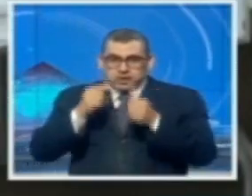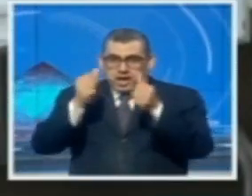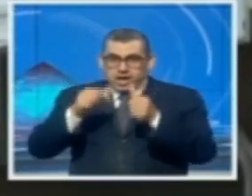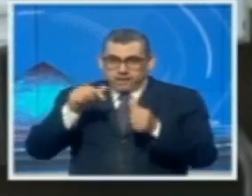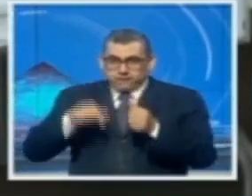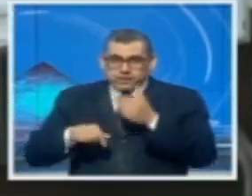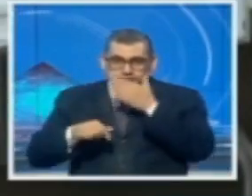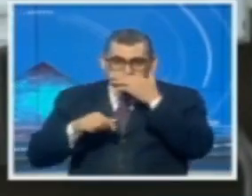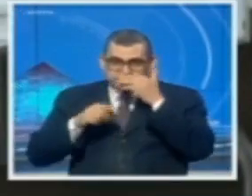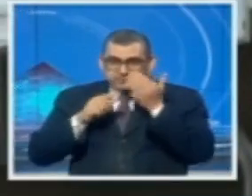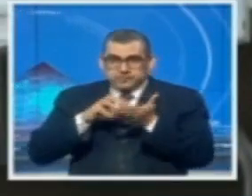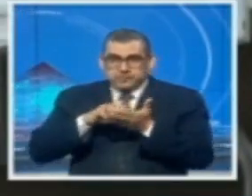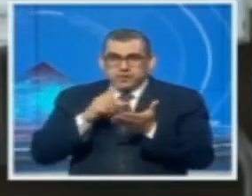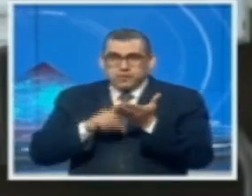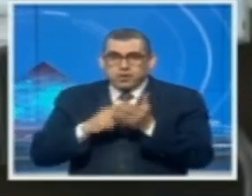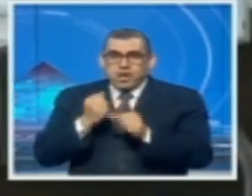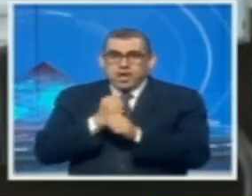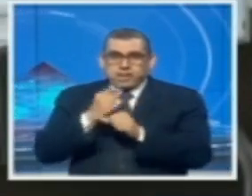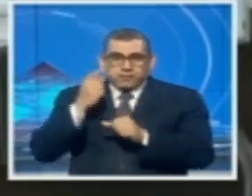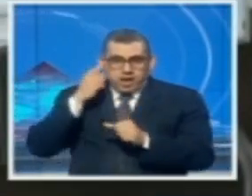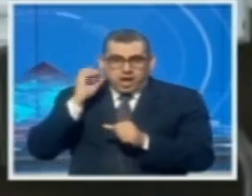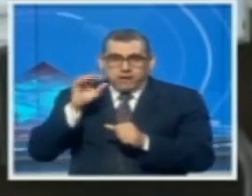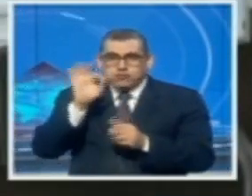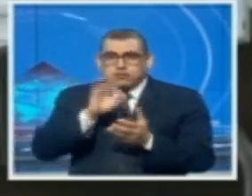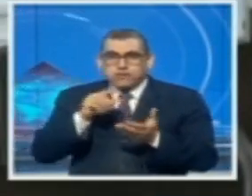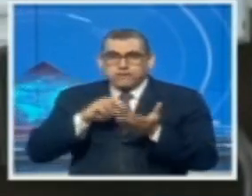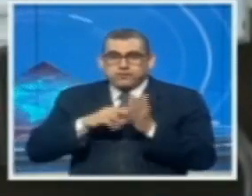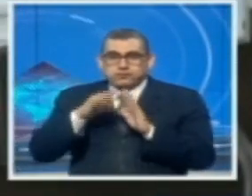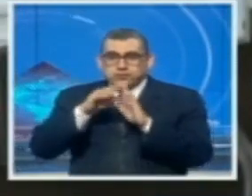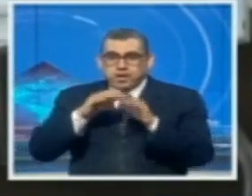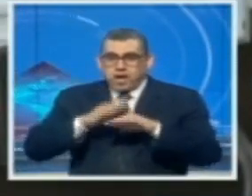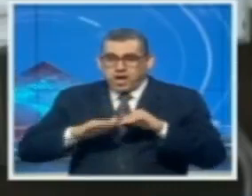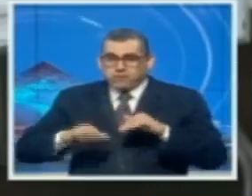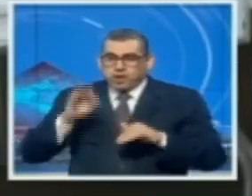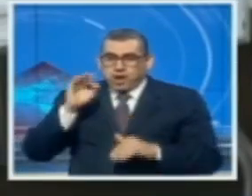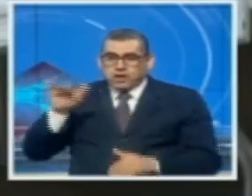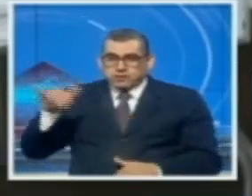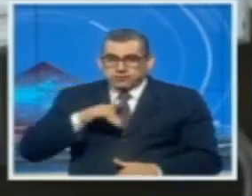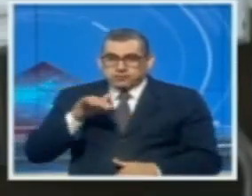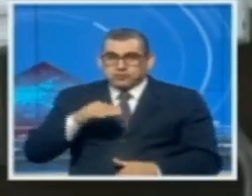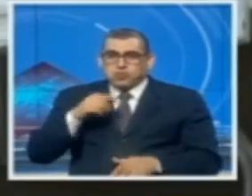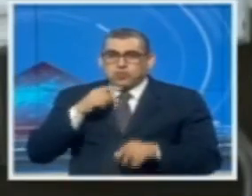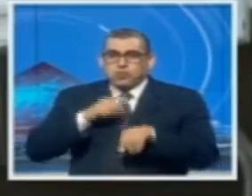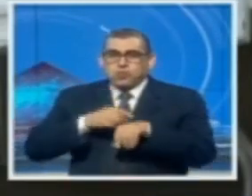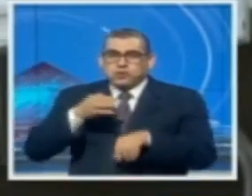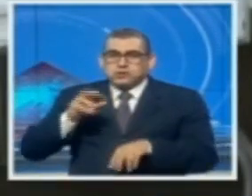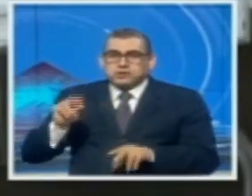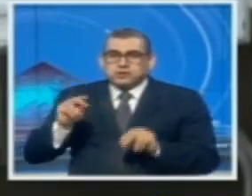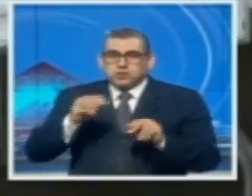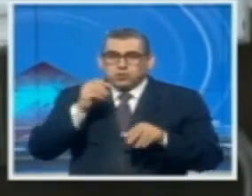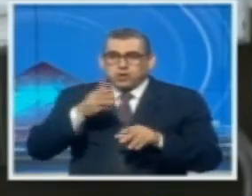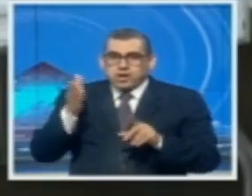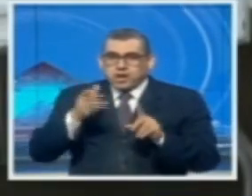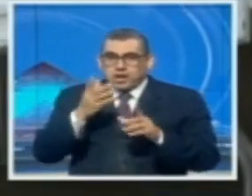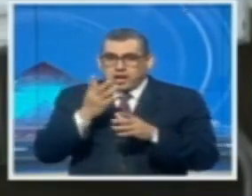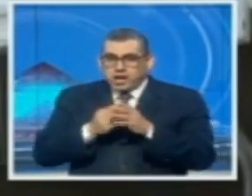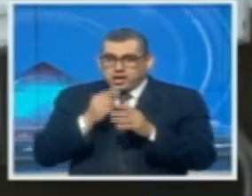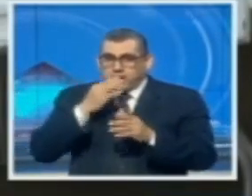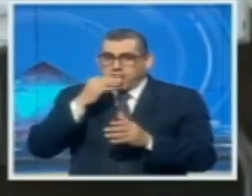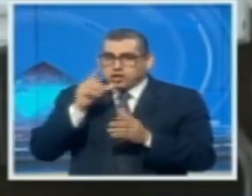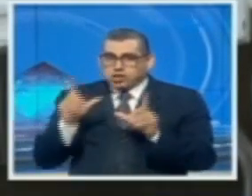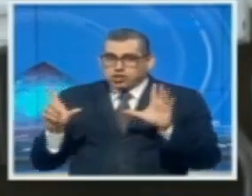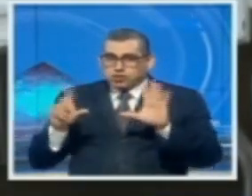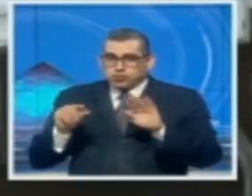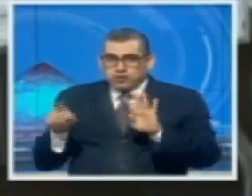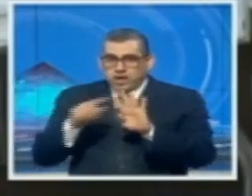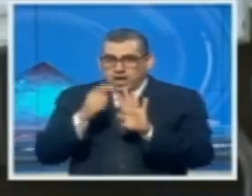مع الوحدات الطبيه، ولازم كل الاطفال تطعم في وقت واحد اللي هي فترة أسبوع التطعيم،